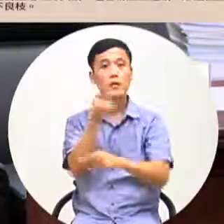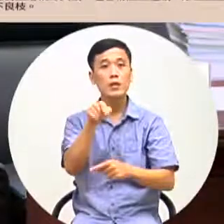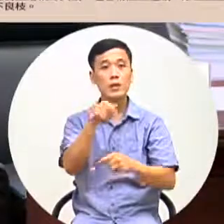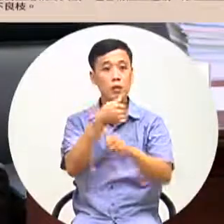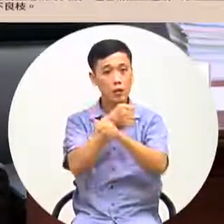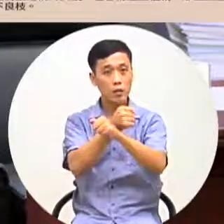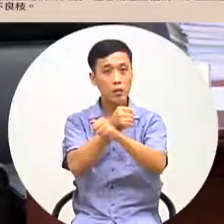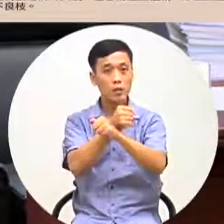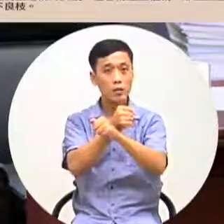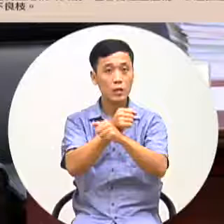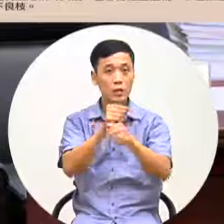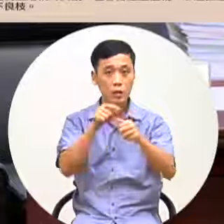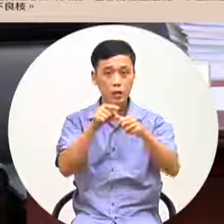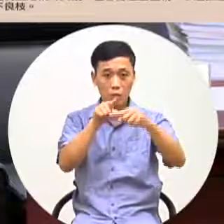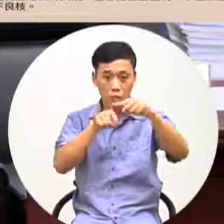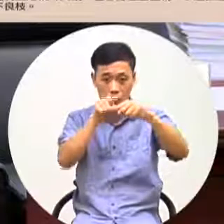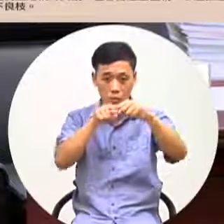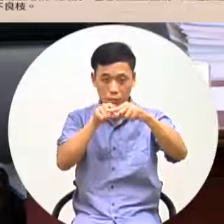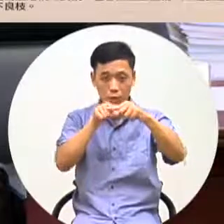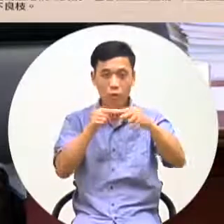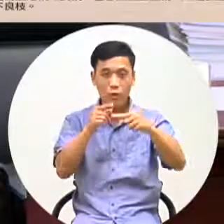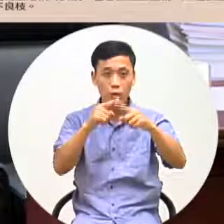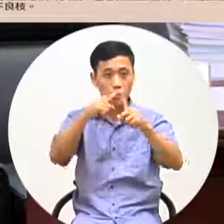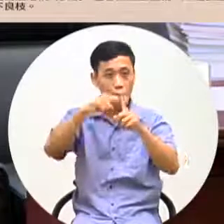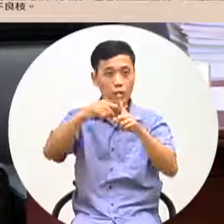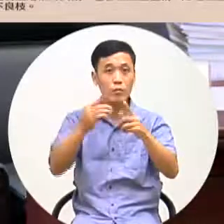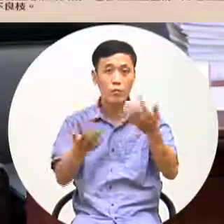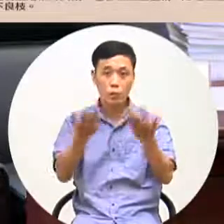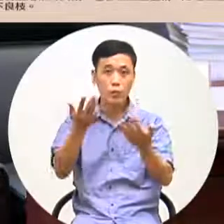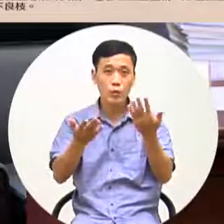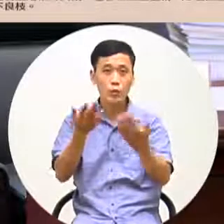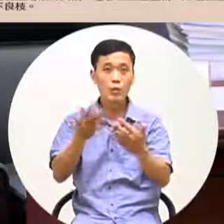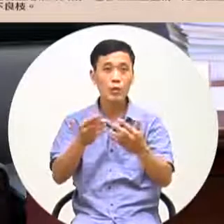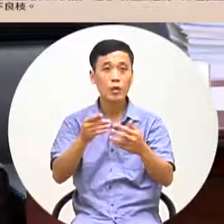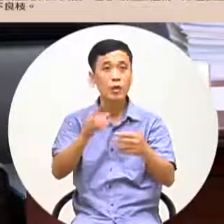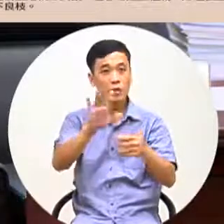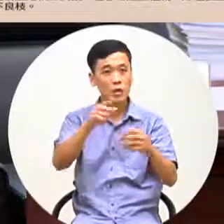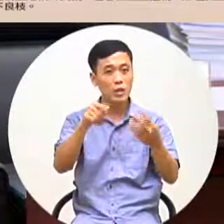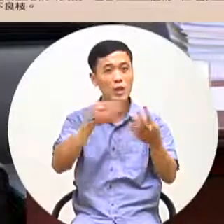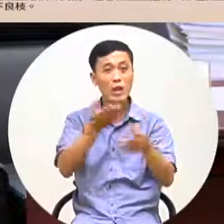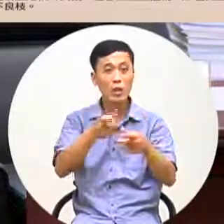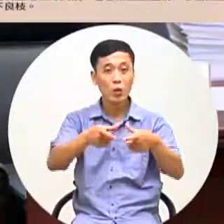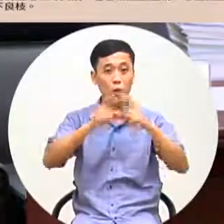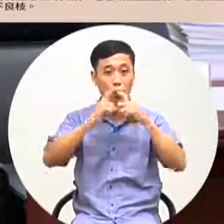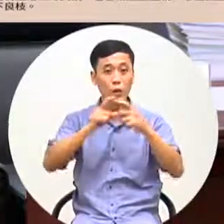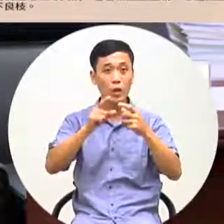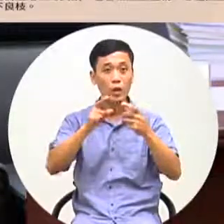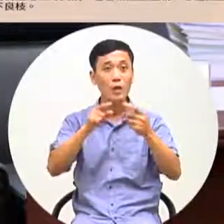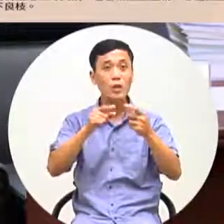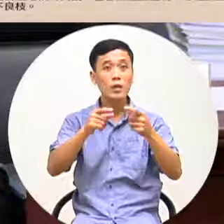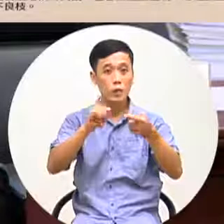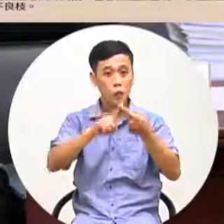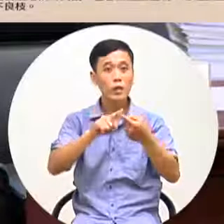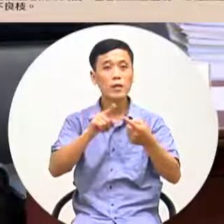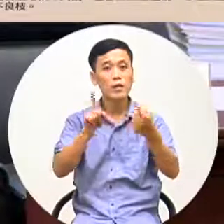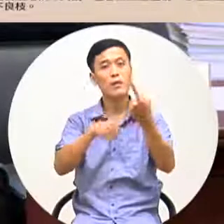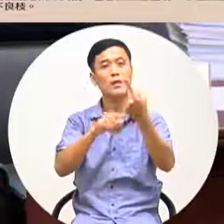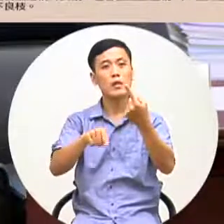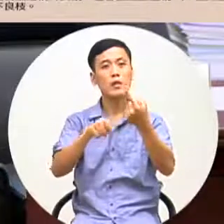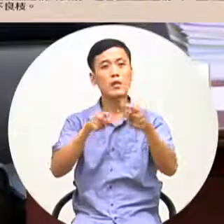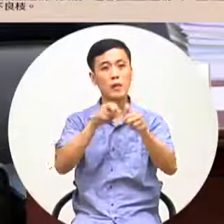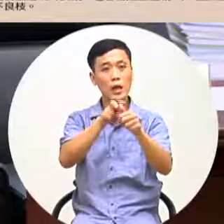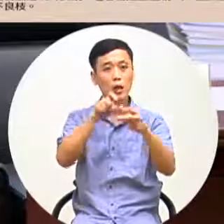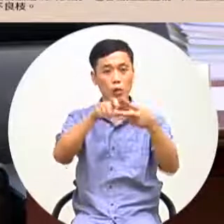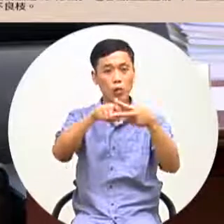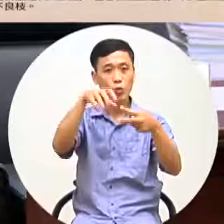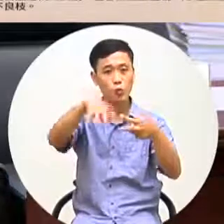啦，多少人？一个人对而已，就是我们的养工处处长，答案是对的啦，就是说第二